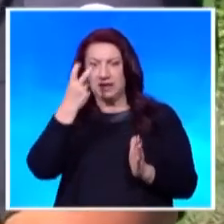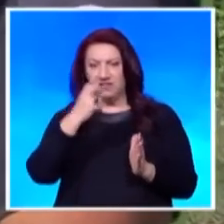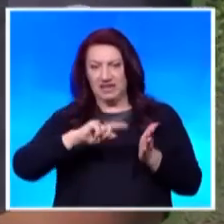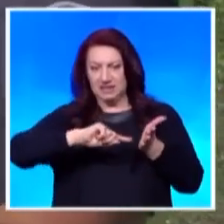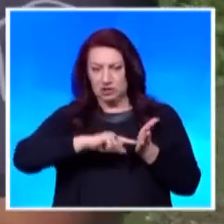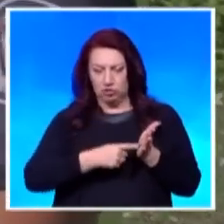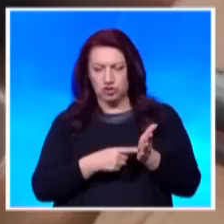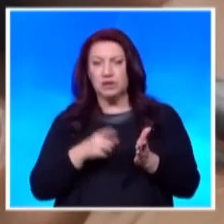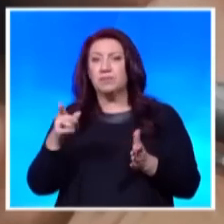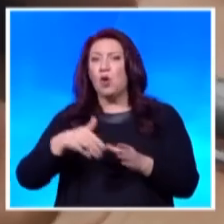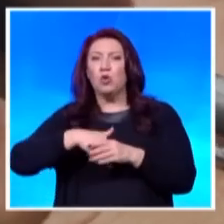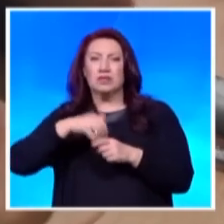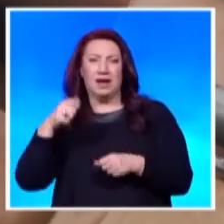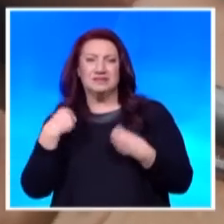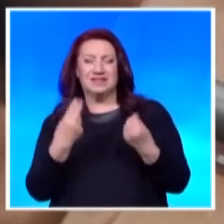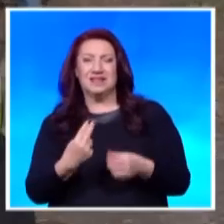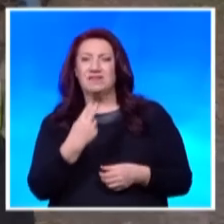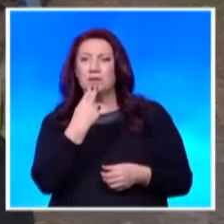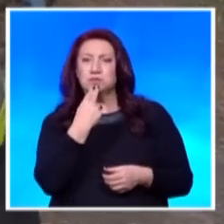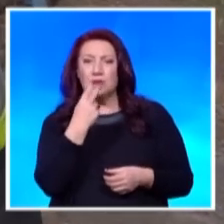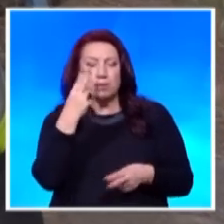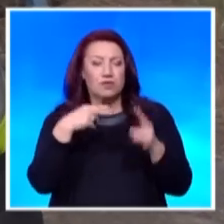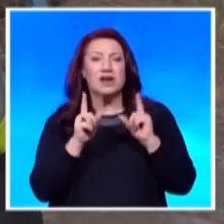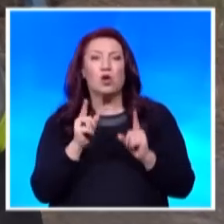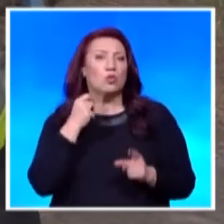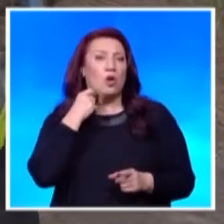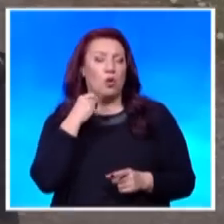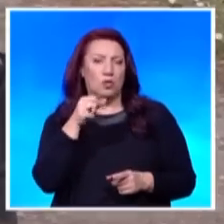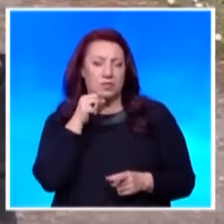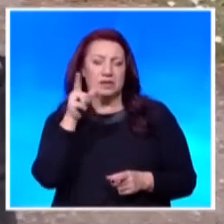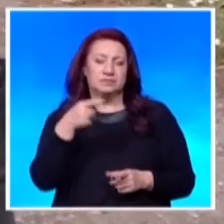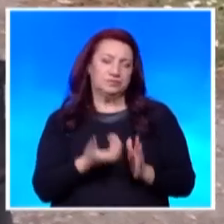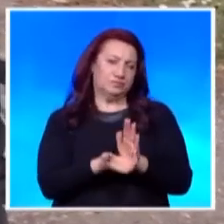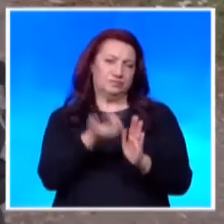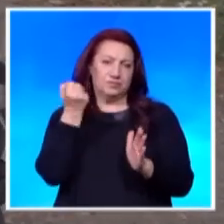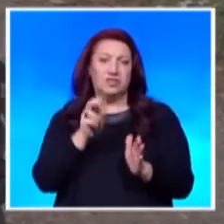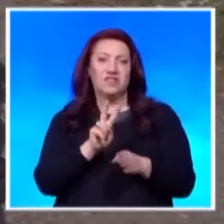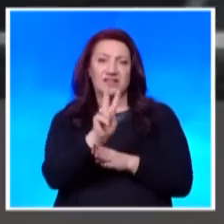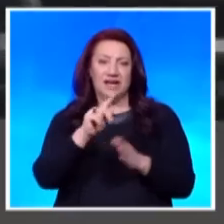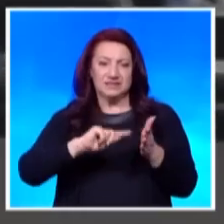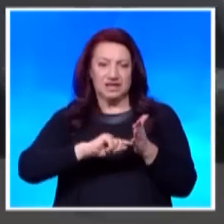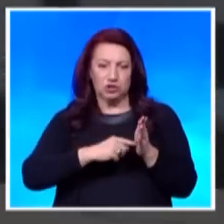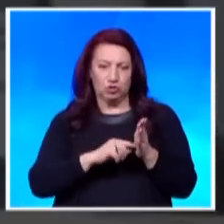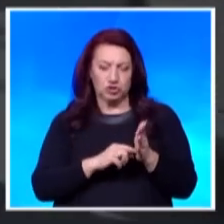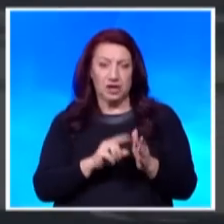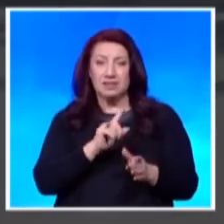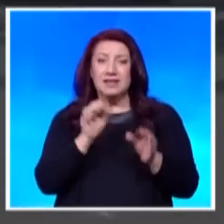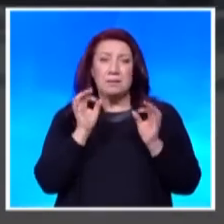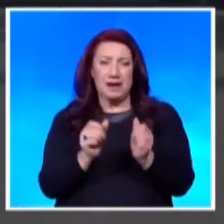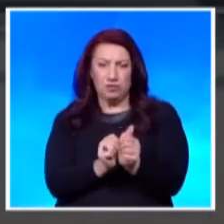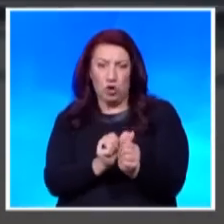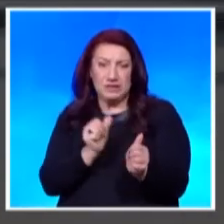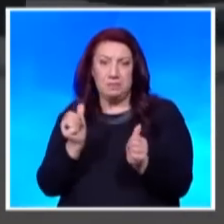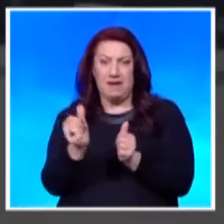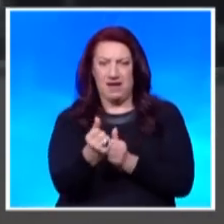за алкохол и наркотици водача ще се разделя с 15 точки, а не с 12. Всяко неправилно изпреварване с